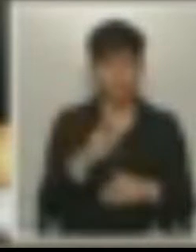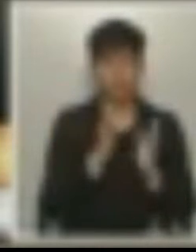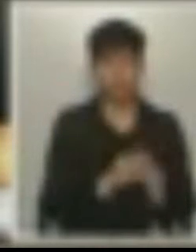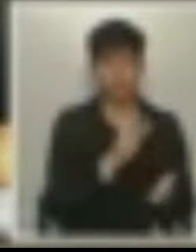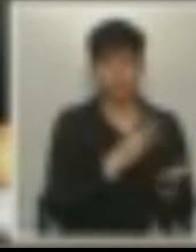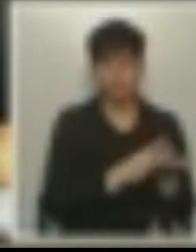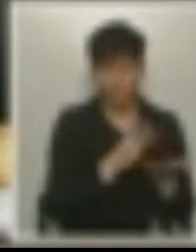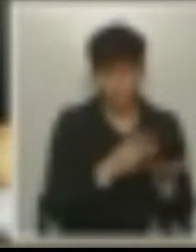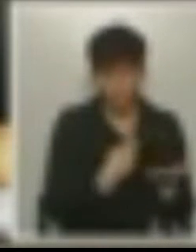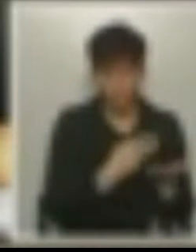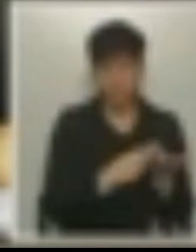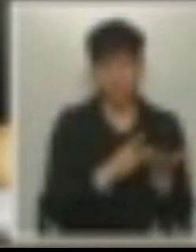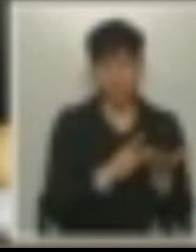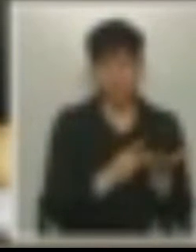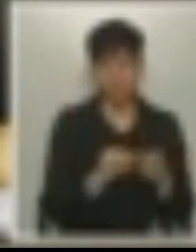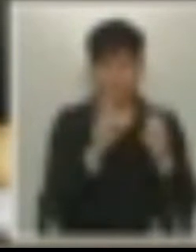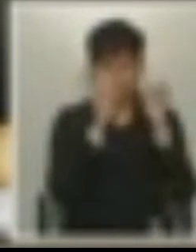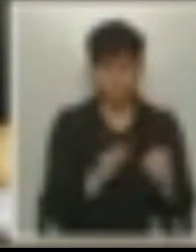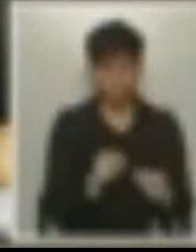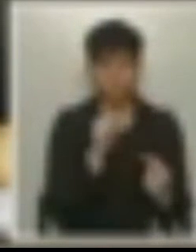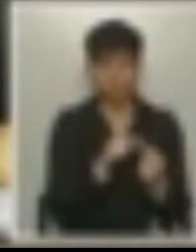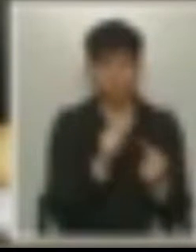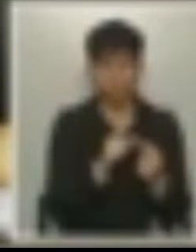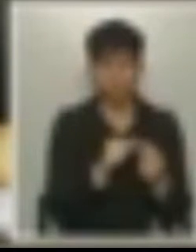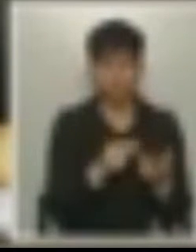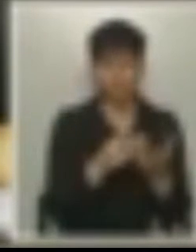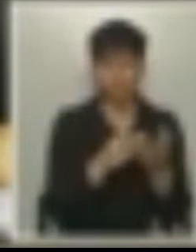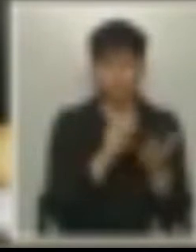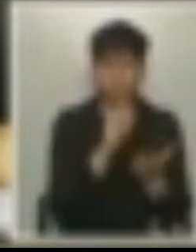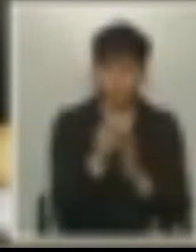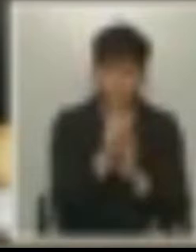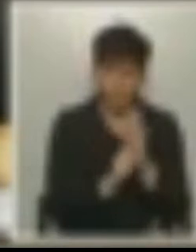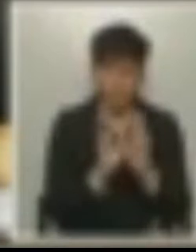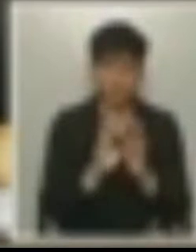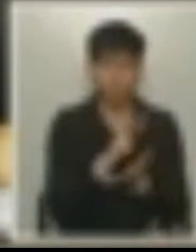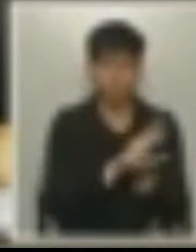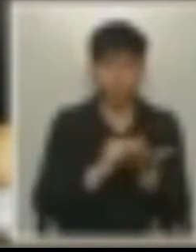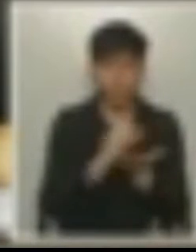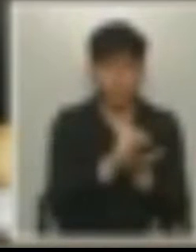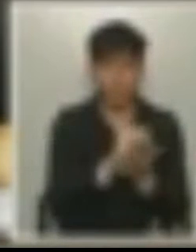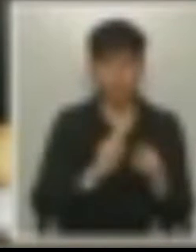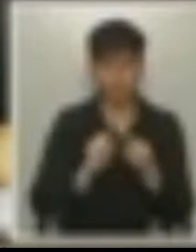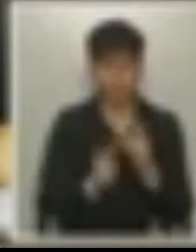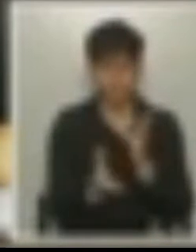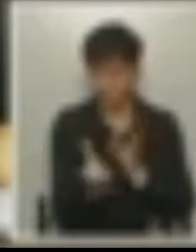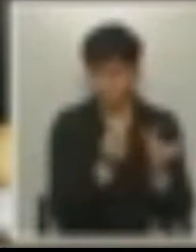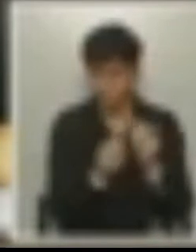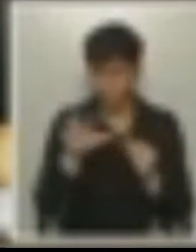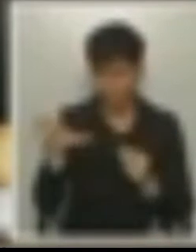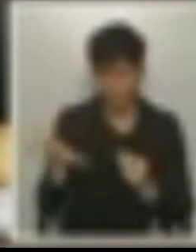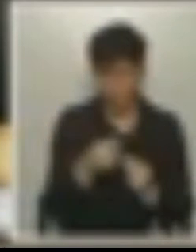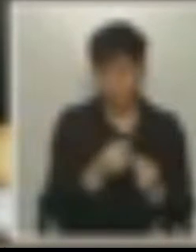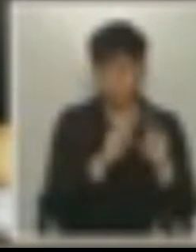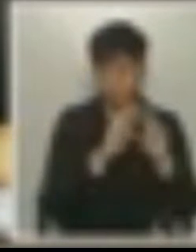คณะนิติศาสตร์ธรรมศาสตร์ก็นำไปใช้อ้างอิงในการบรรยายนะครับนำไปใช้อ้างอิงไปใช้ประโยชน์ค่อนข้างมากนำมาวิพากษ์วิจ